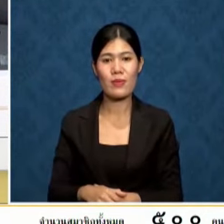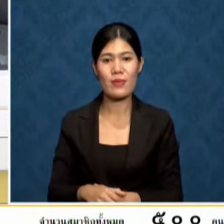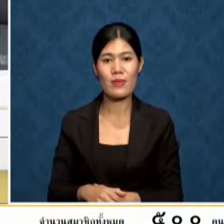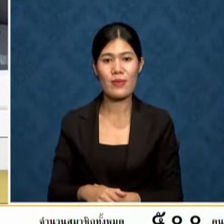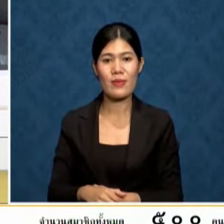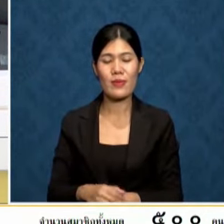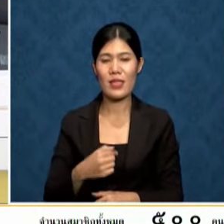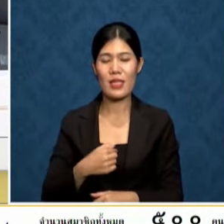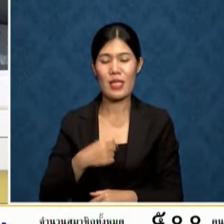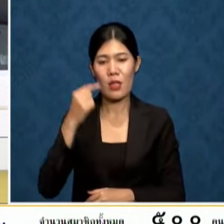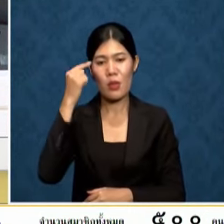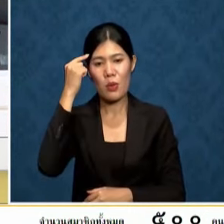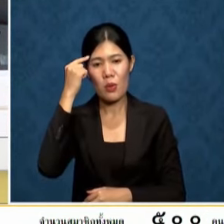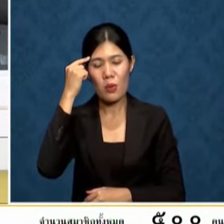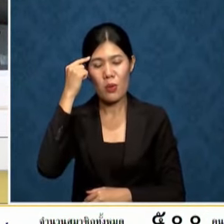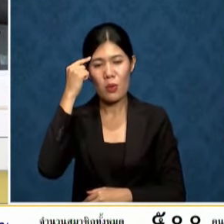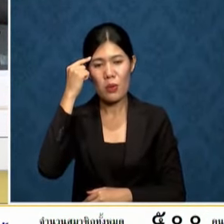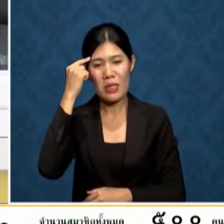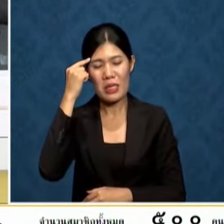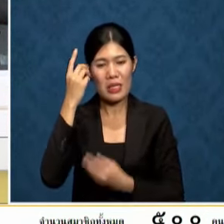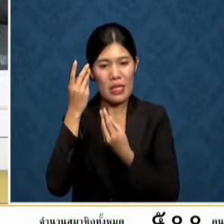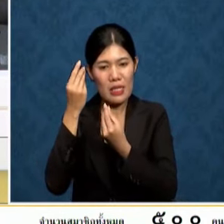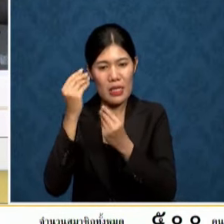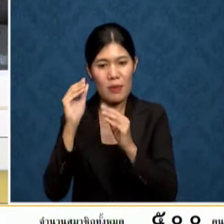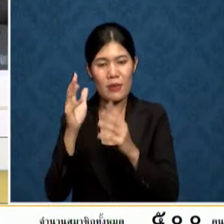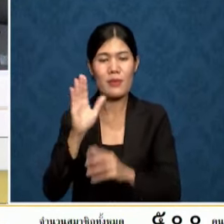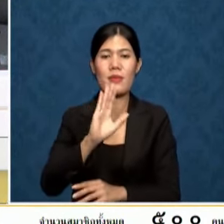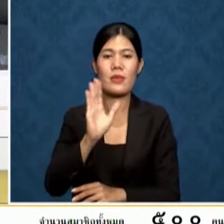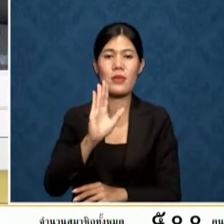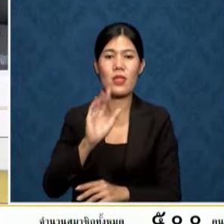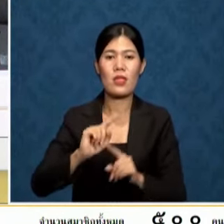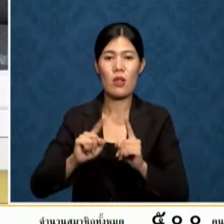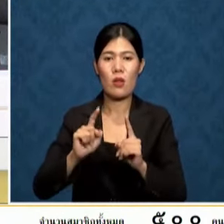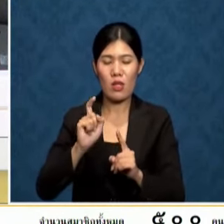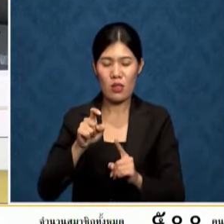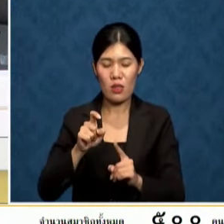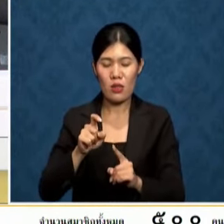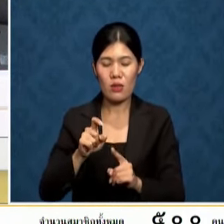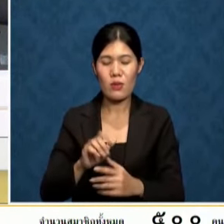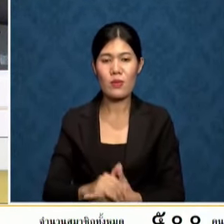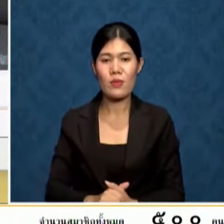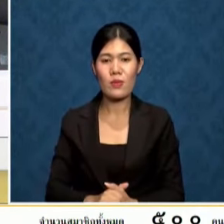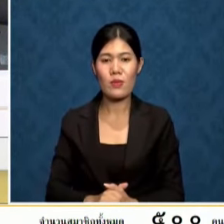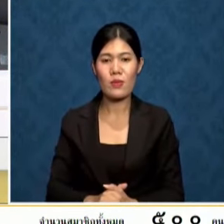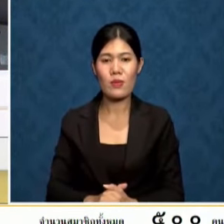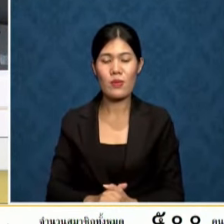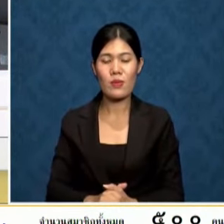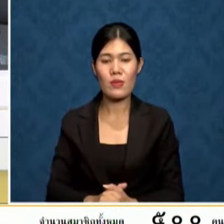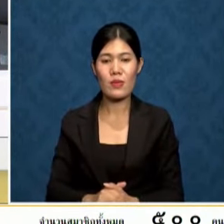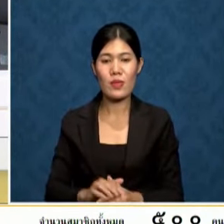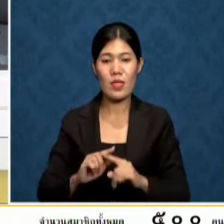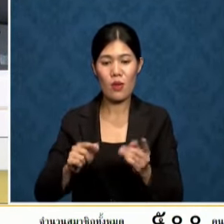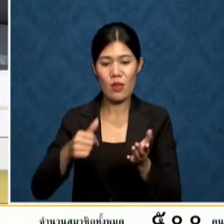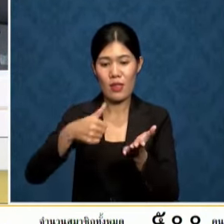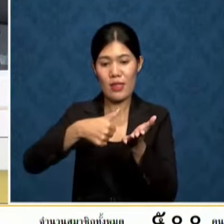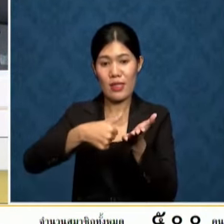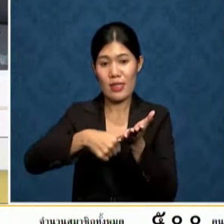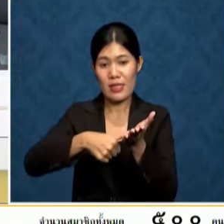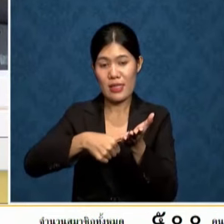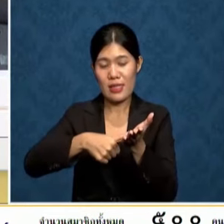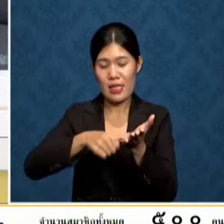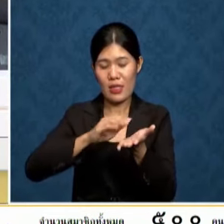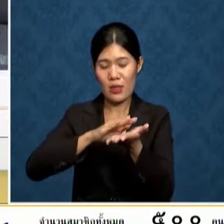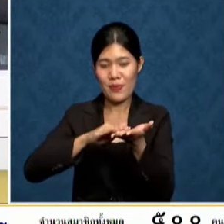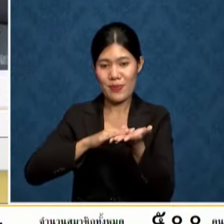รอบคอบครับจริงๆแล้วเนี่ยนะครับไม่ใช่ไม่รอบคอบเท่านั้นไม่ใช่ไม่ใช่ไม่รอบคอบเท่านั้นแต่นี่นโยบายDigital walletเนี่ยนะ